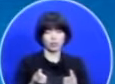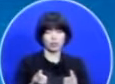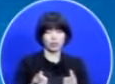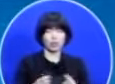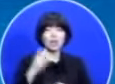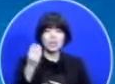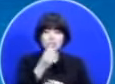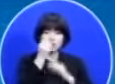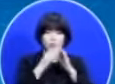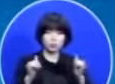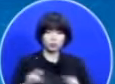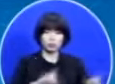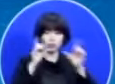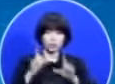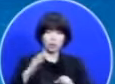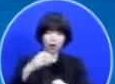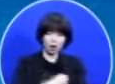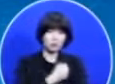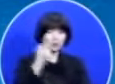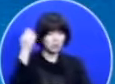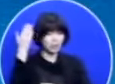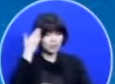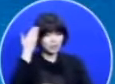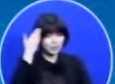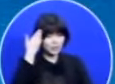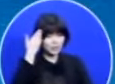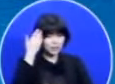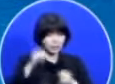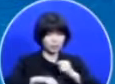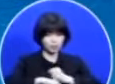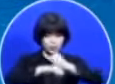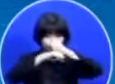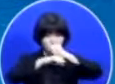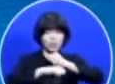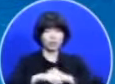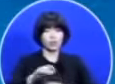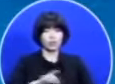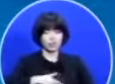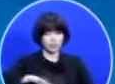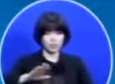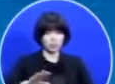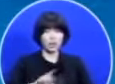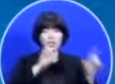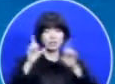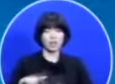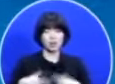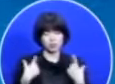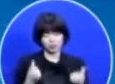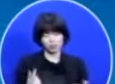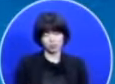성도들의 삶에 엄청난 지식들이 쌓여 같지만 삶은 그대로였다